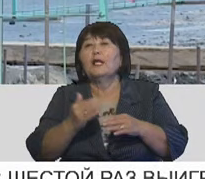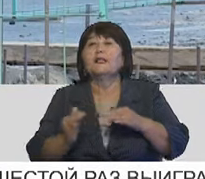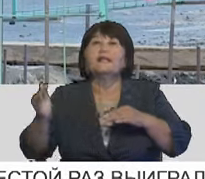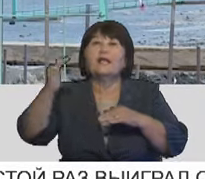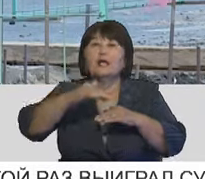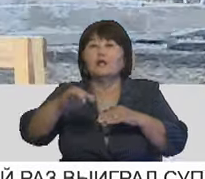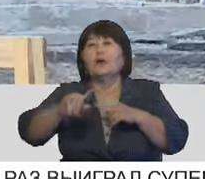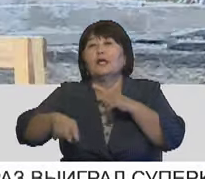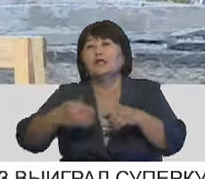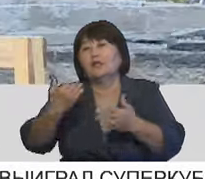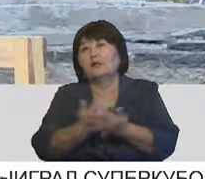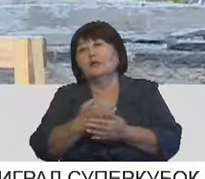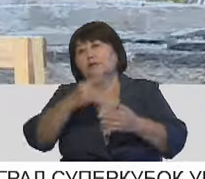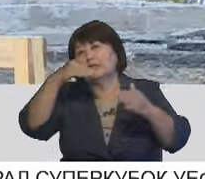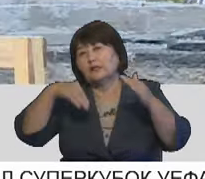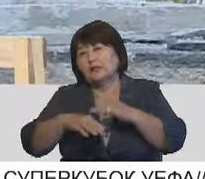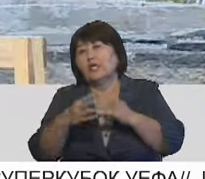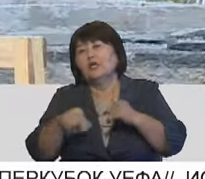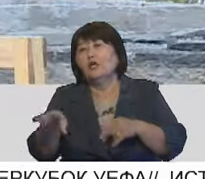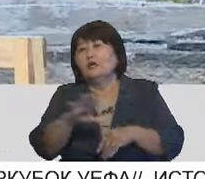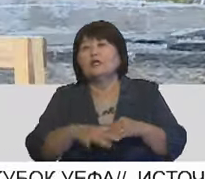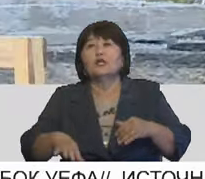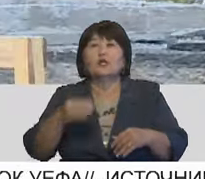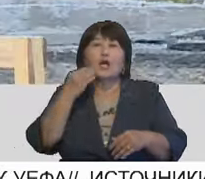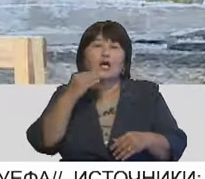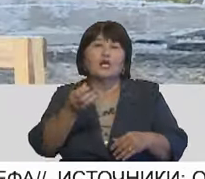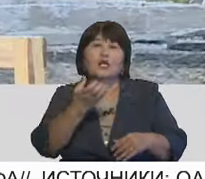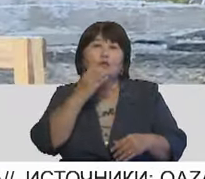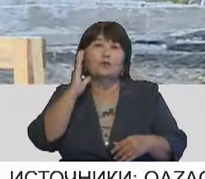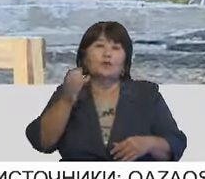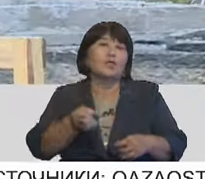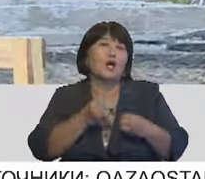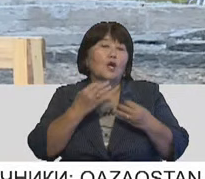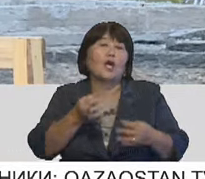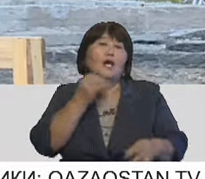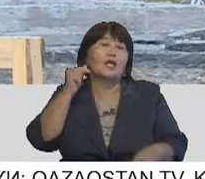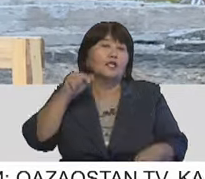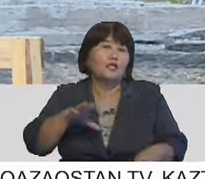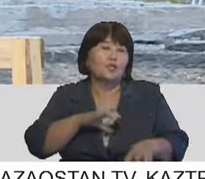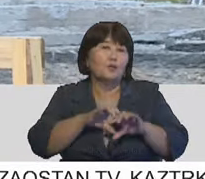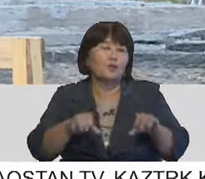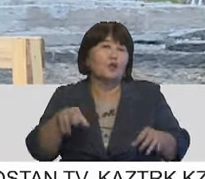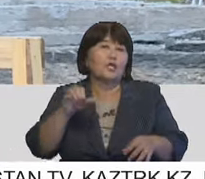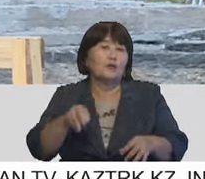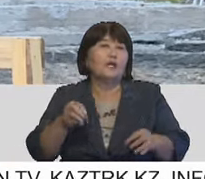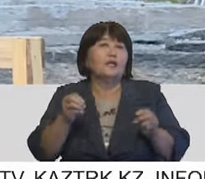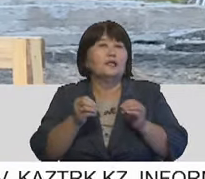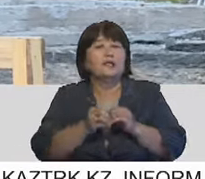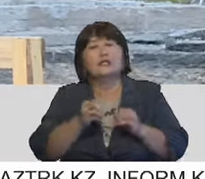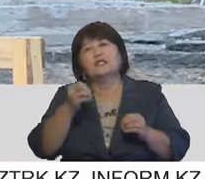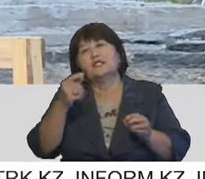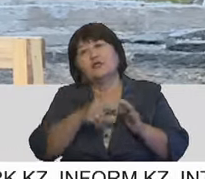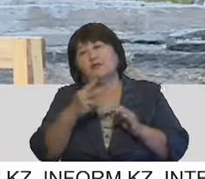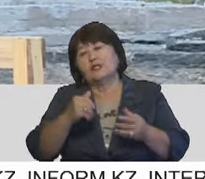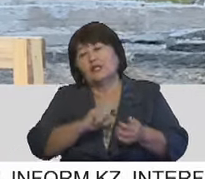и далее с переходом под землю. На всей этой территории качество тепла будет хорошее. Раньше здесь были трубы диаметром 273,